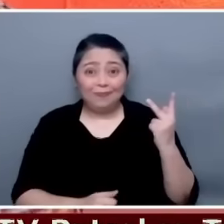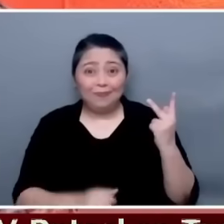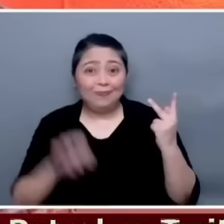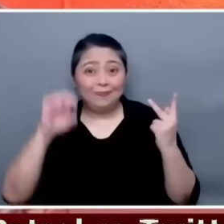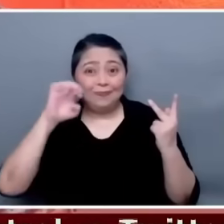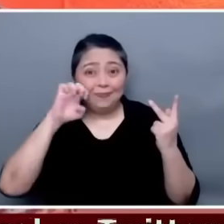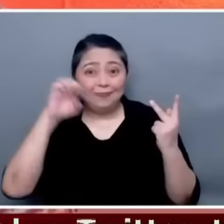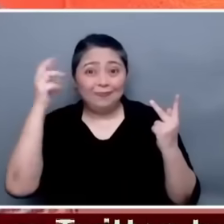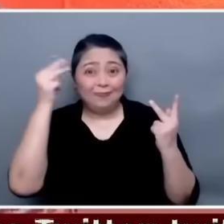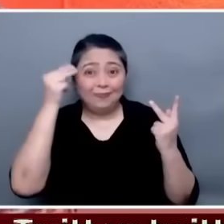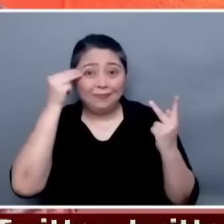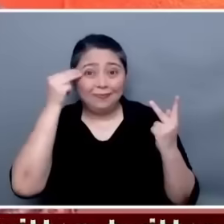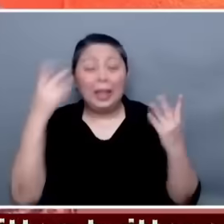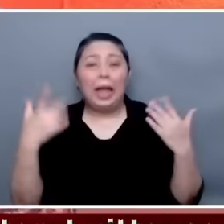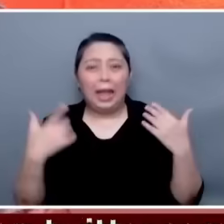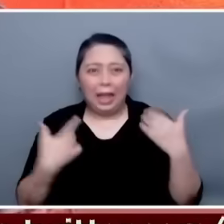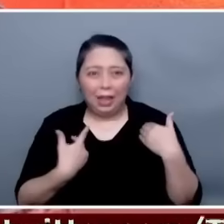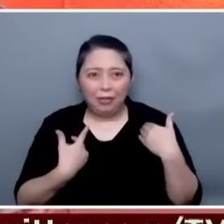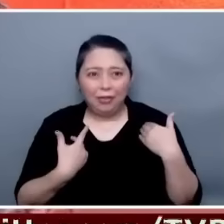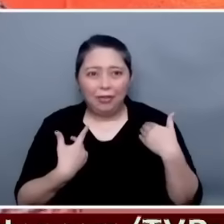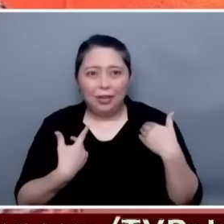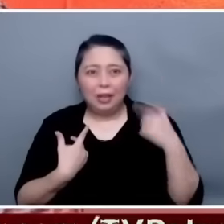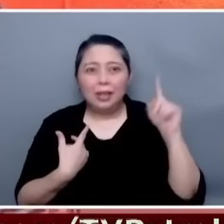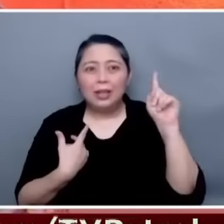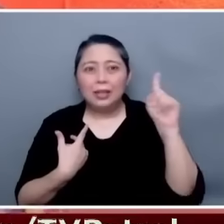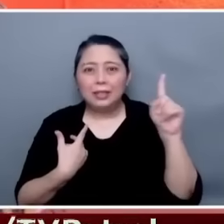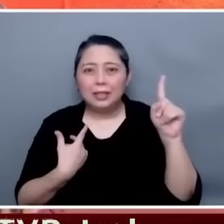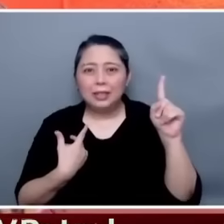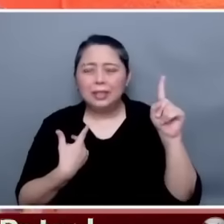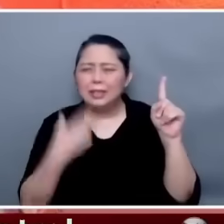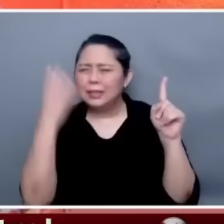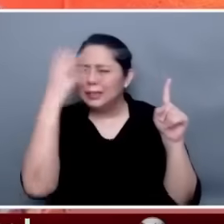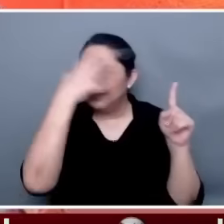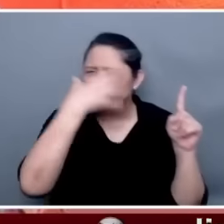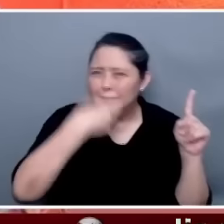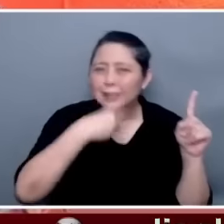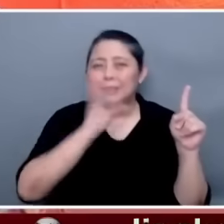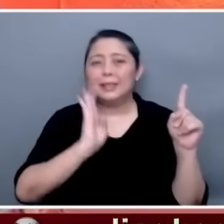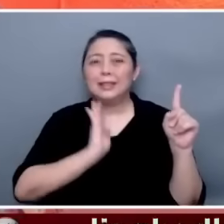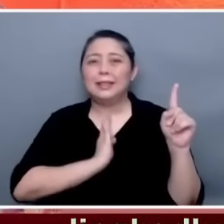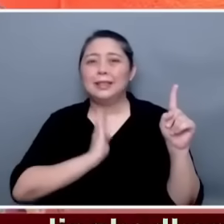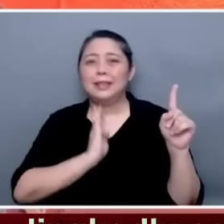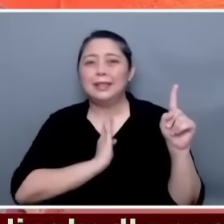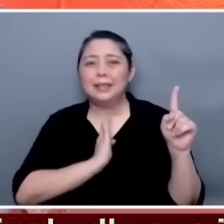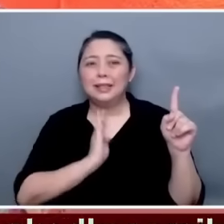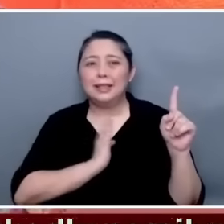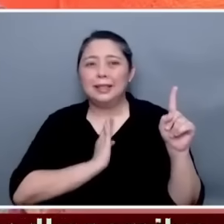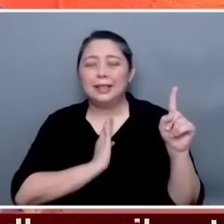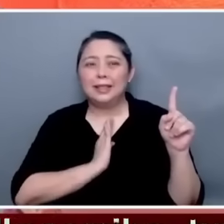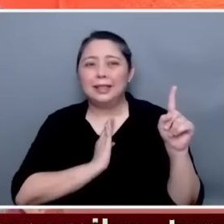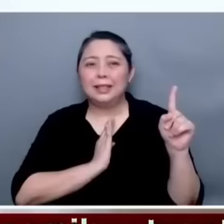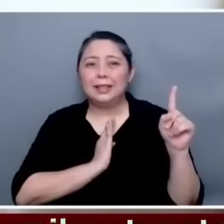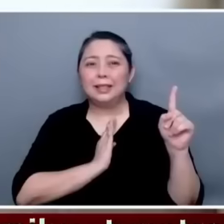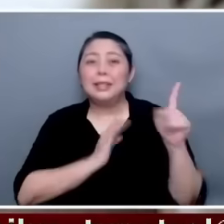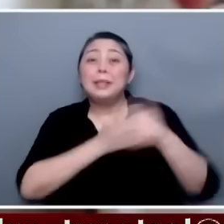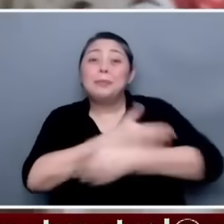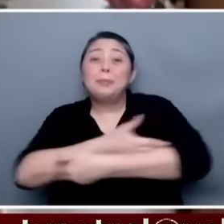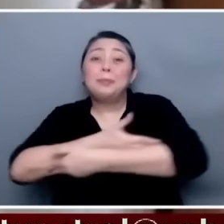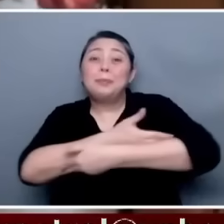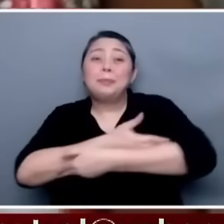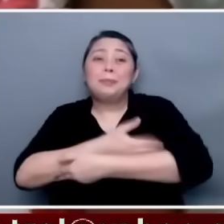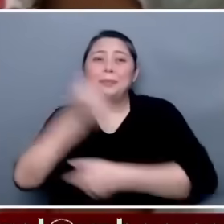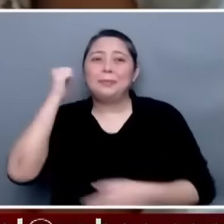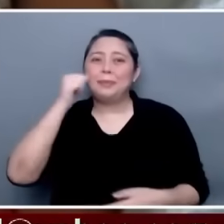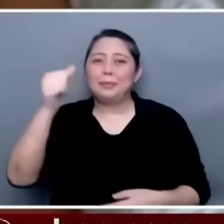meron po kaming isang napakaganda at napakabait na baby girl.